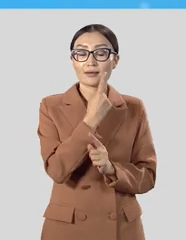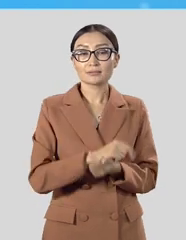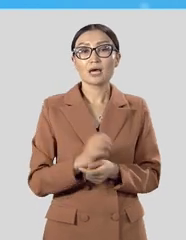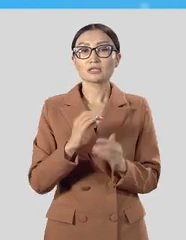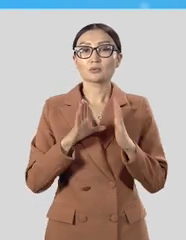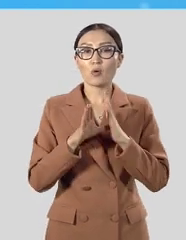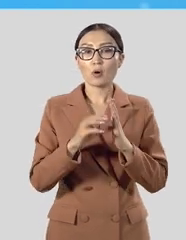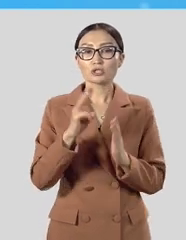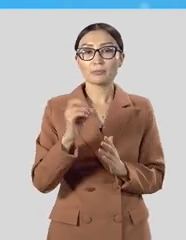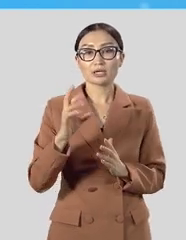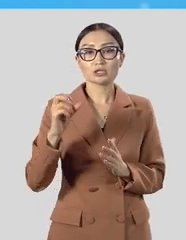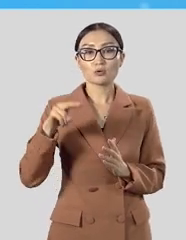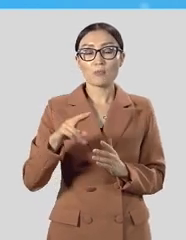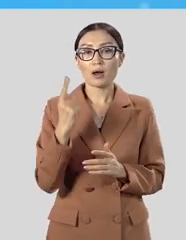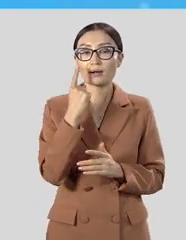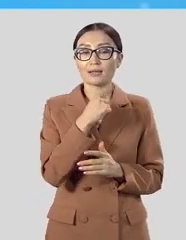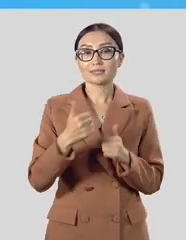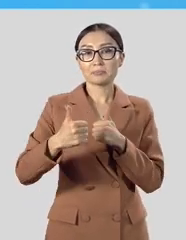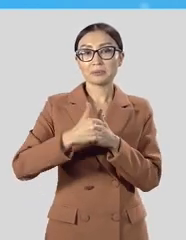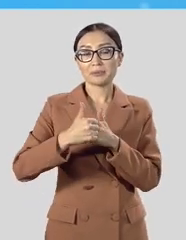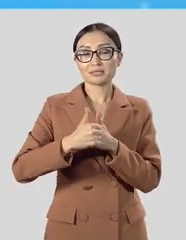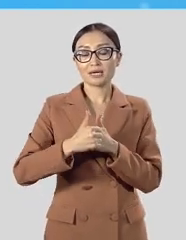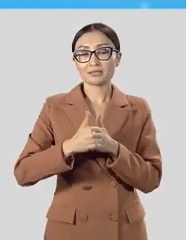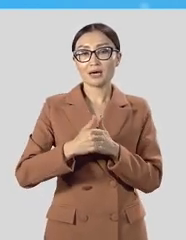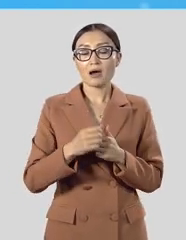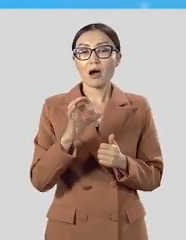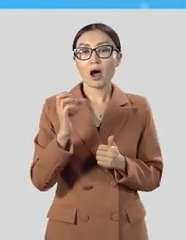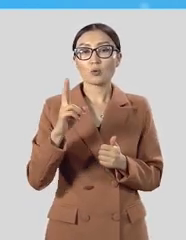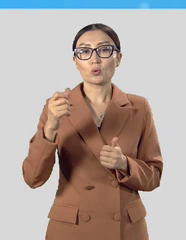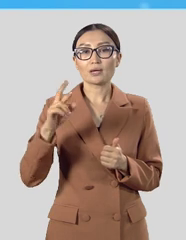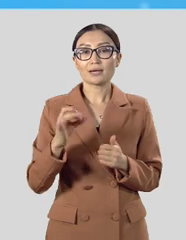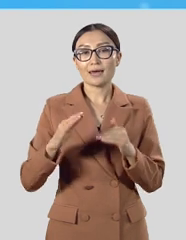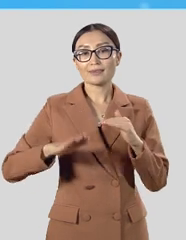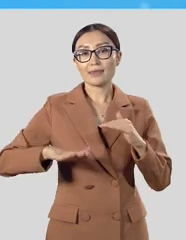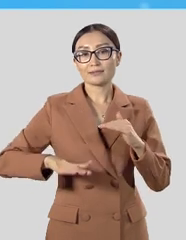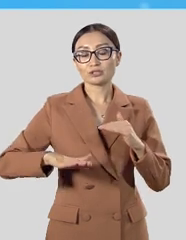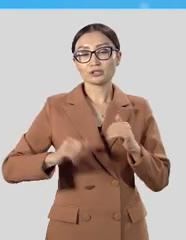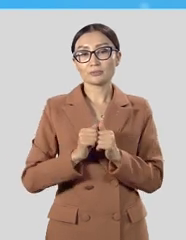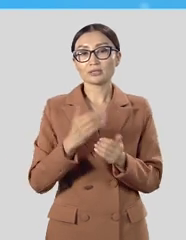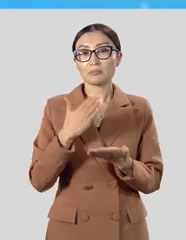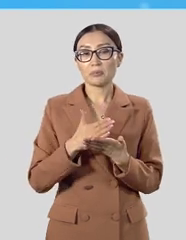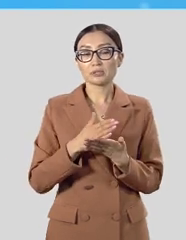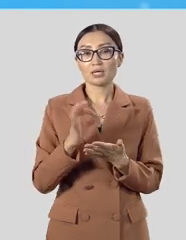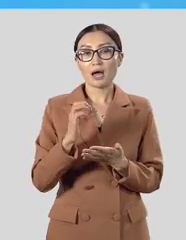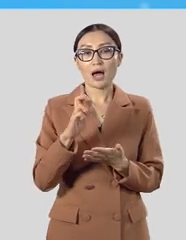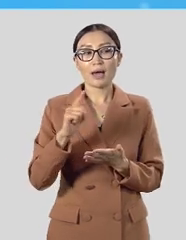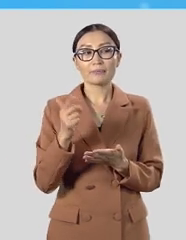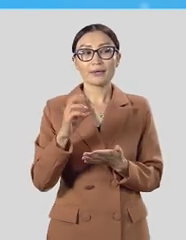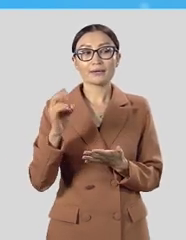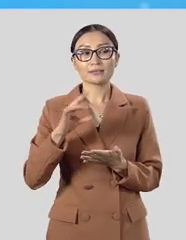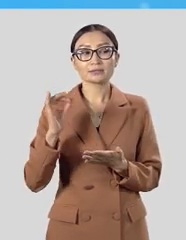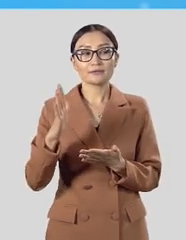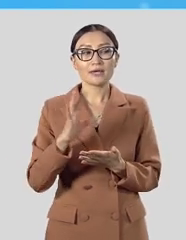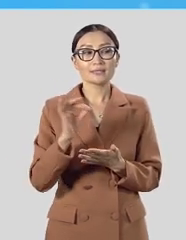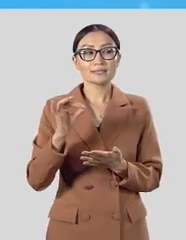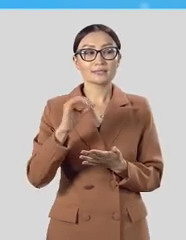помощью микроскопа. Глаз приближает к окуляру. На нижнем конце тубуса помещается объектив, состоящий из